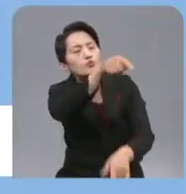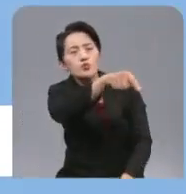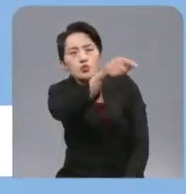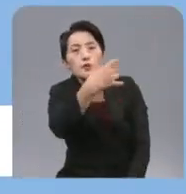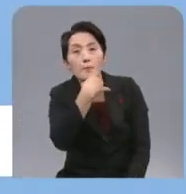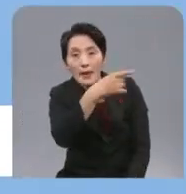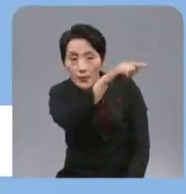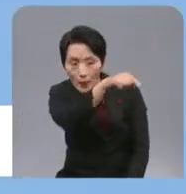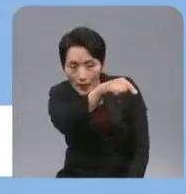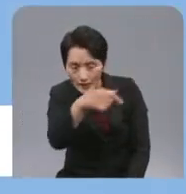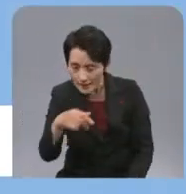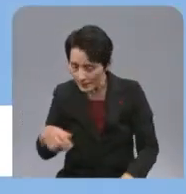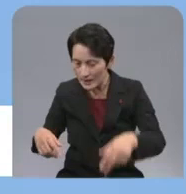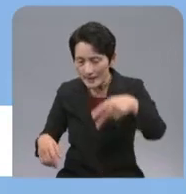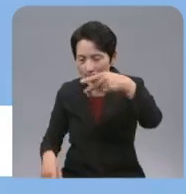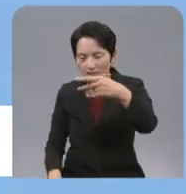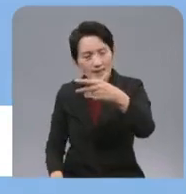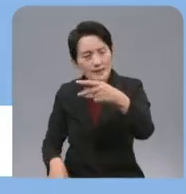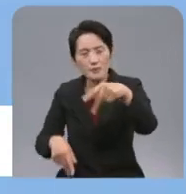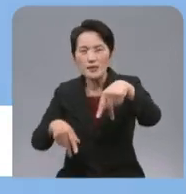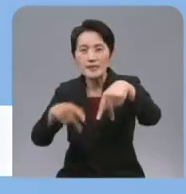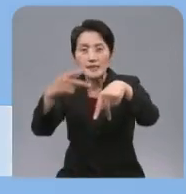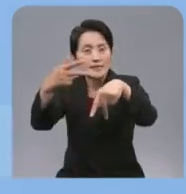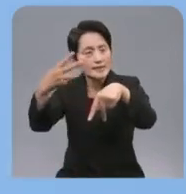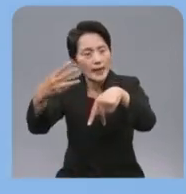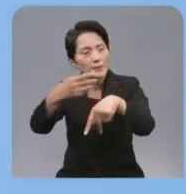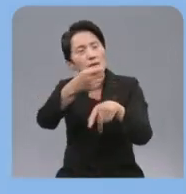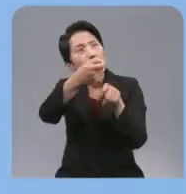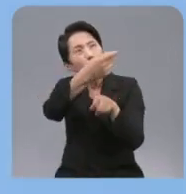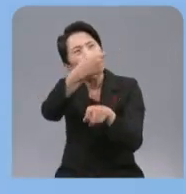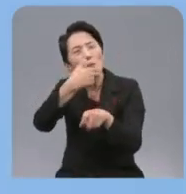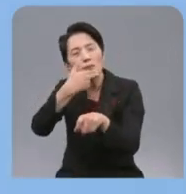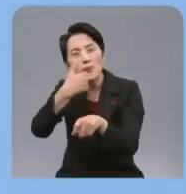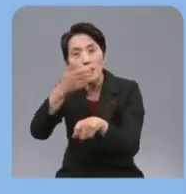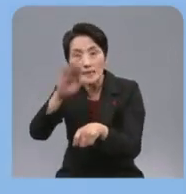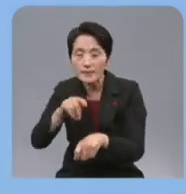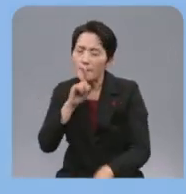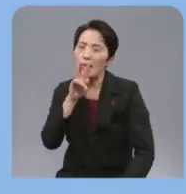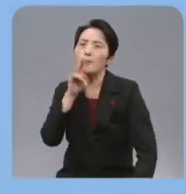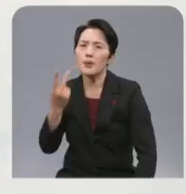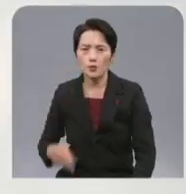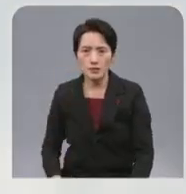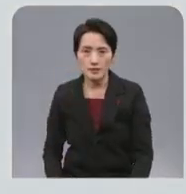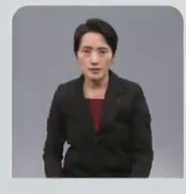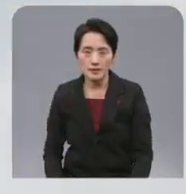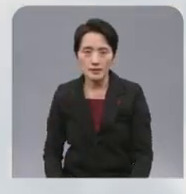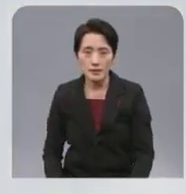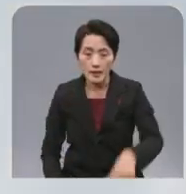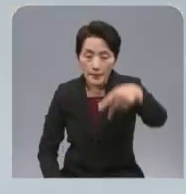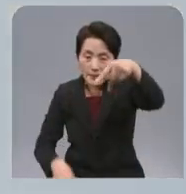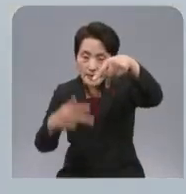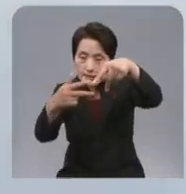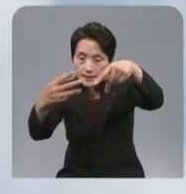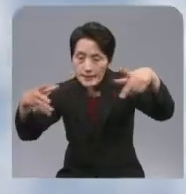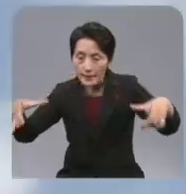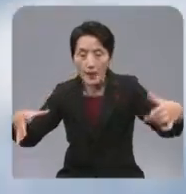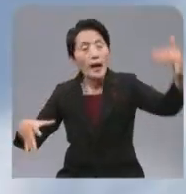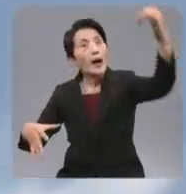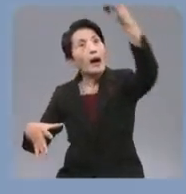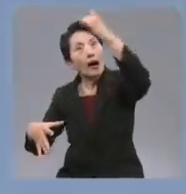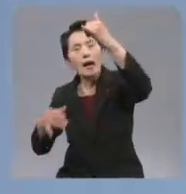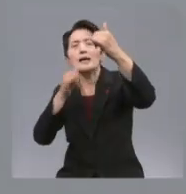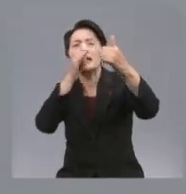北韓の無人機は速度や高度を変えながら飛行しただけでなく滑走路を使わず発射台から離陸した